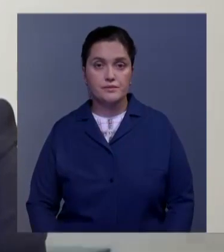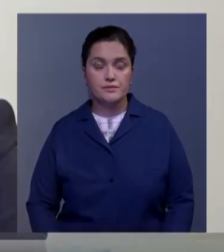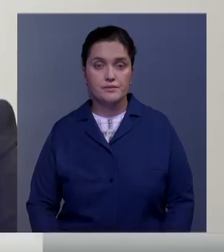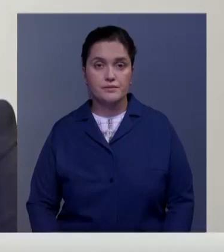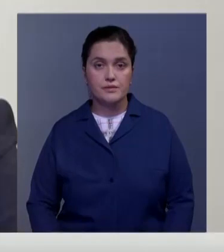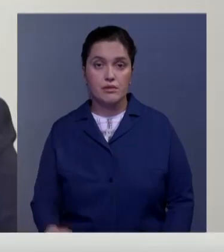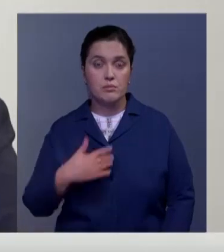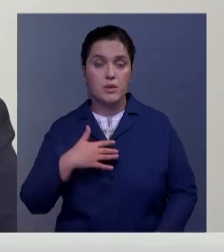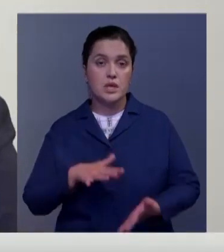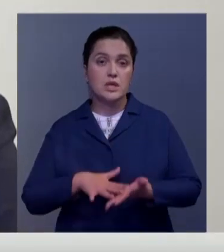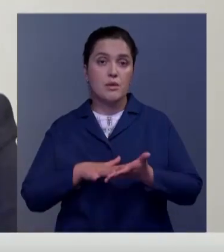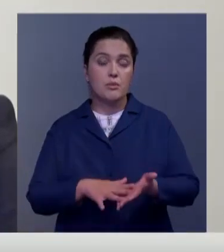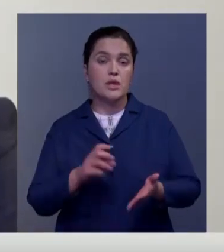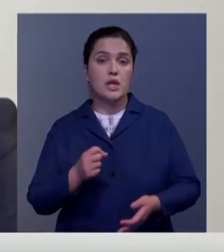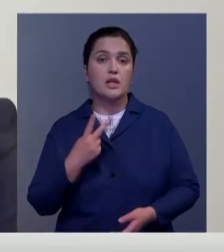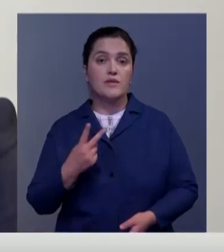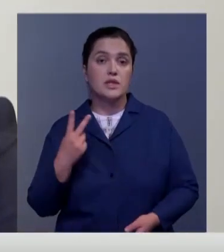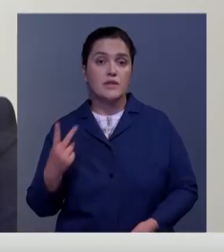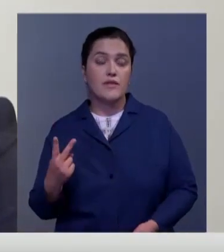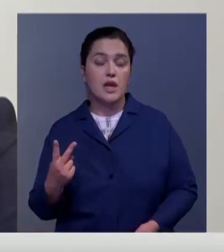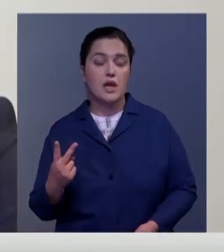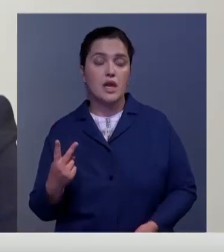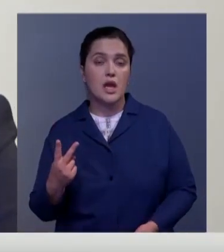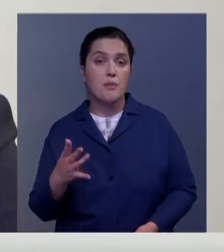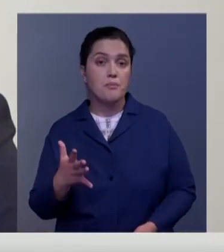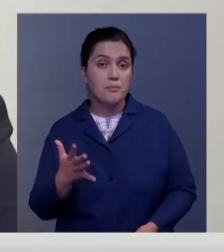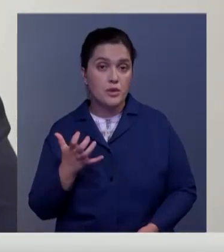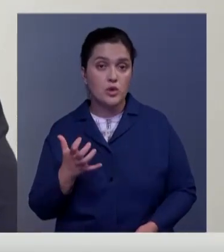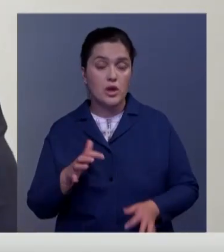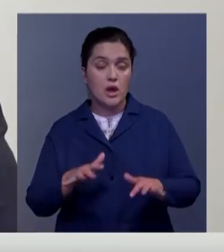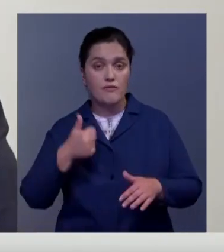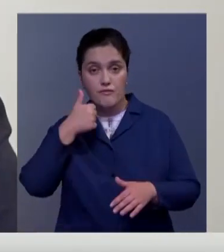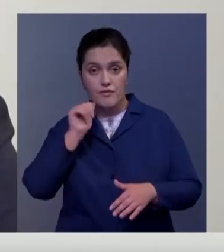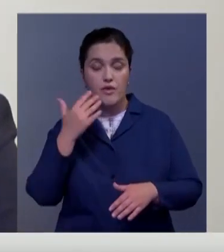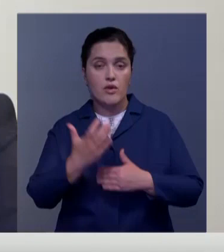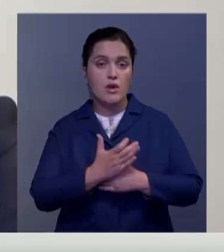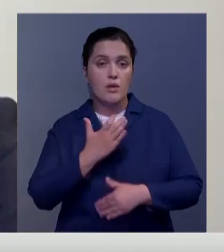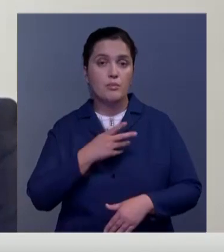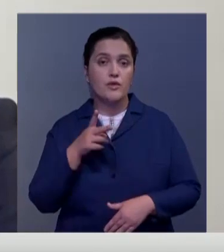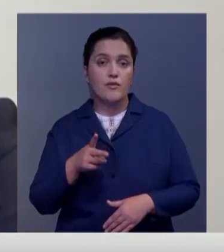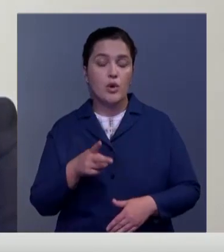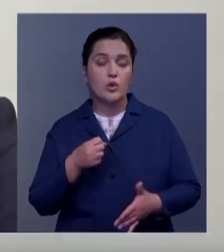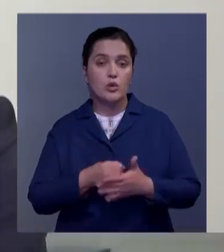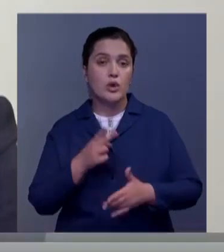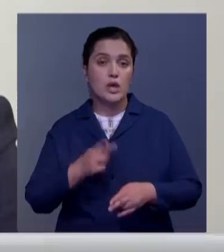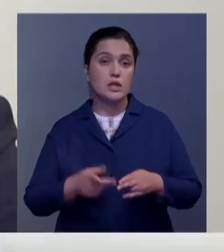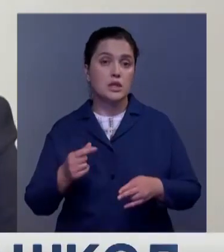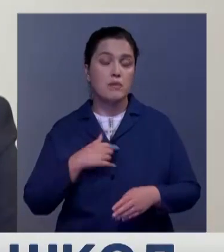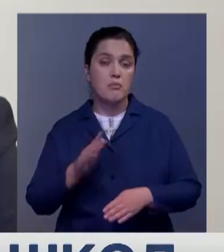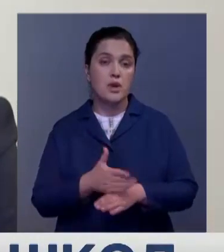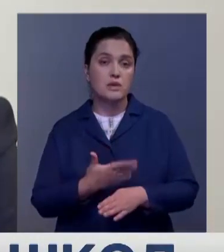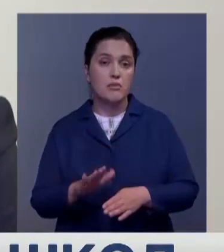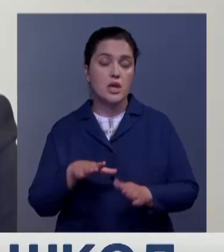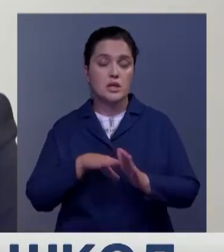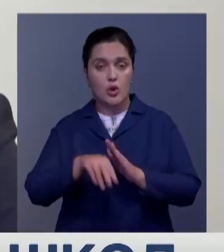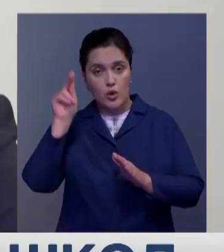Мы подали заявку на 22,5 тысячи компьютеров. Вчера уже поступило более 2 тысяч. До конца этой недели мы распределим их среди